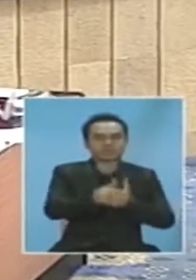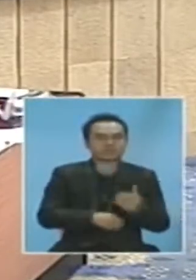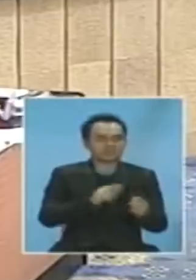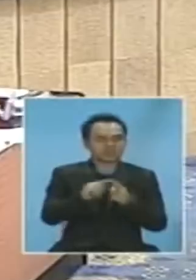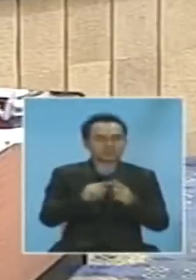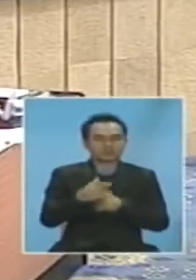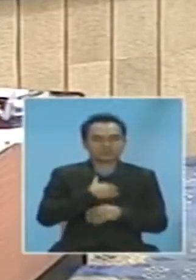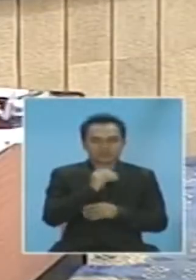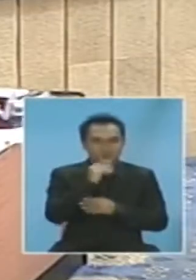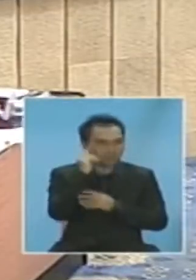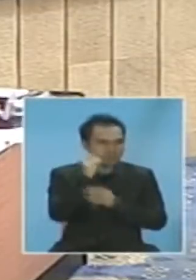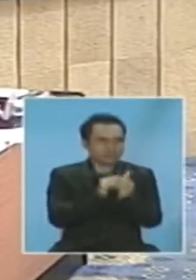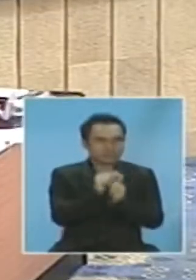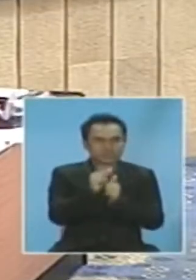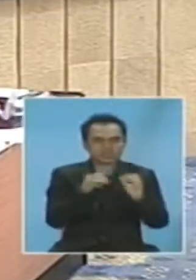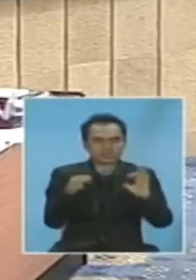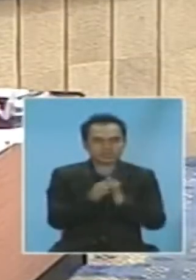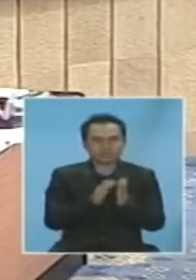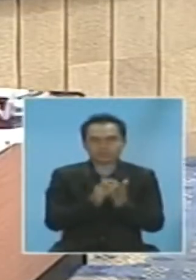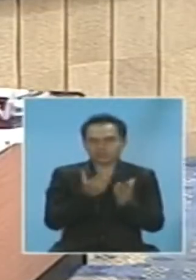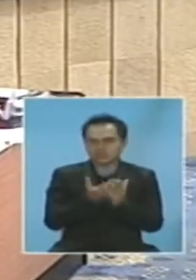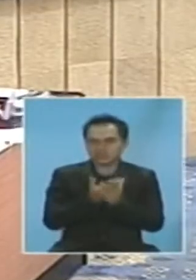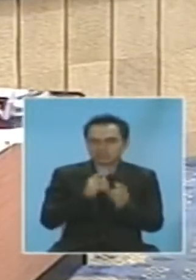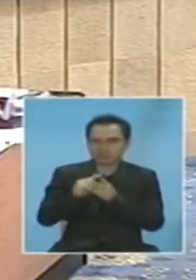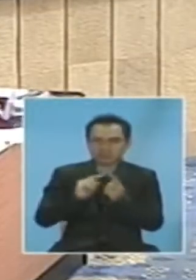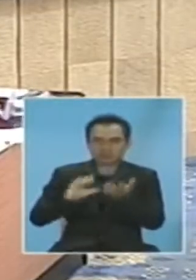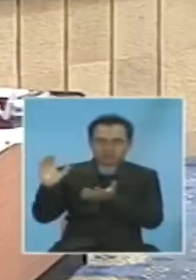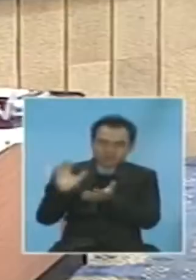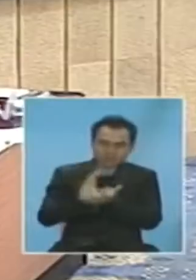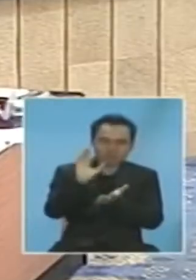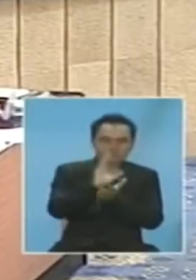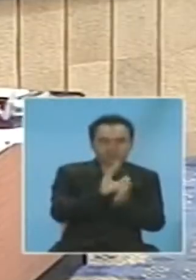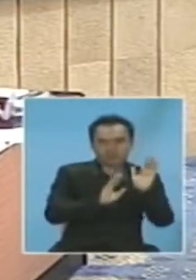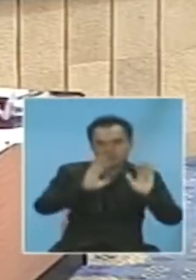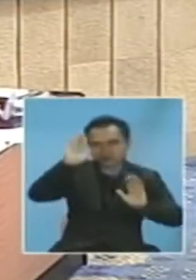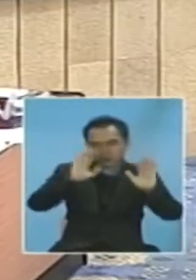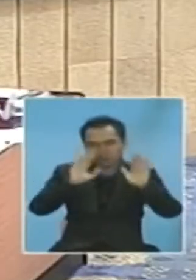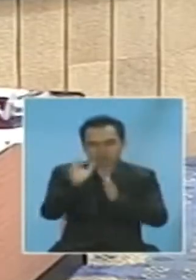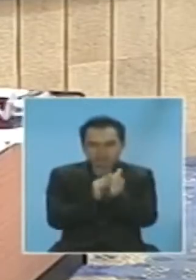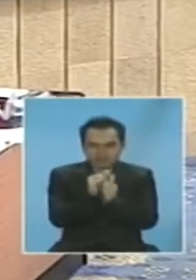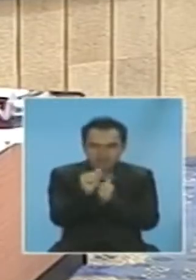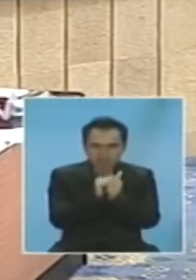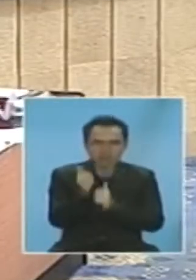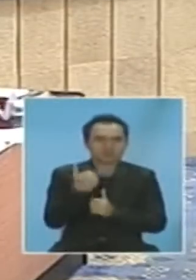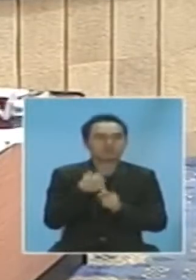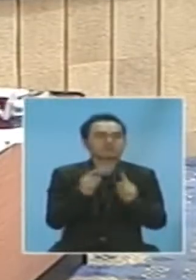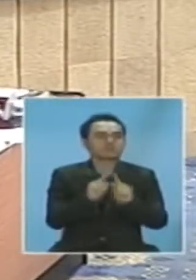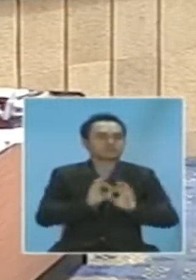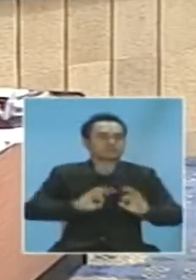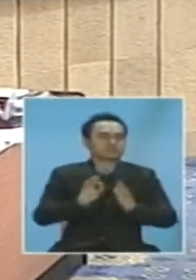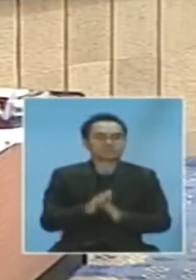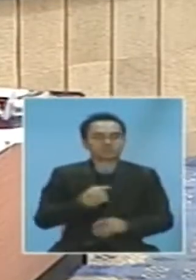ะให้มีการแข่งขันด้านราคาและมีพ่อค้าเข้าร่วมการแข่งขันเป็นจำนวนมากจึงไม่ใช่การผูกขาด